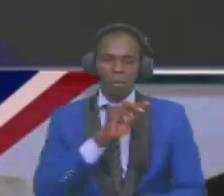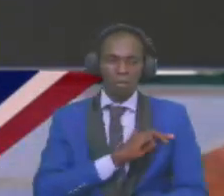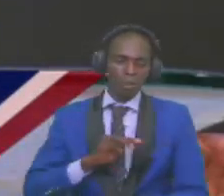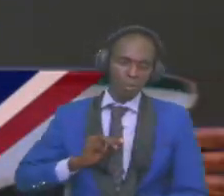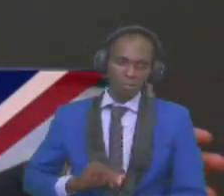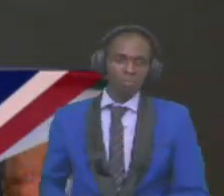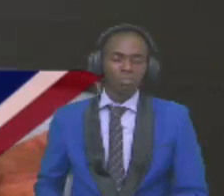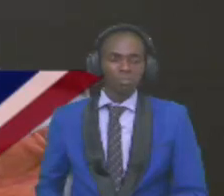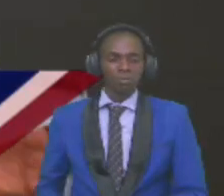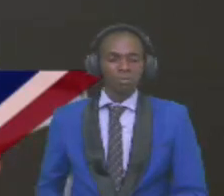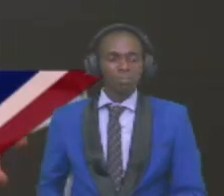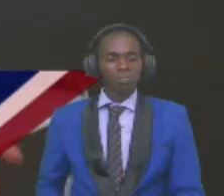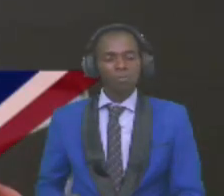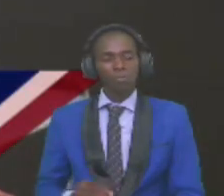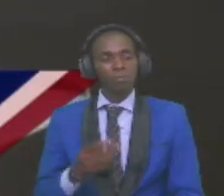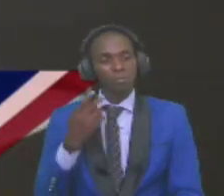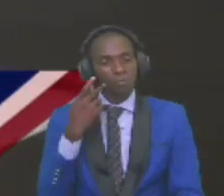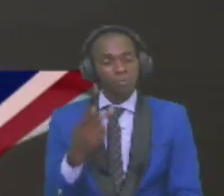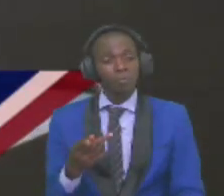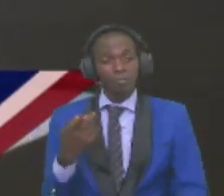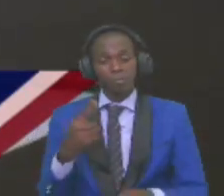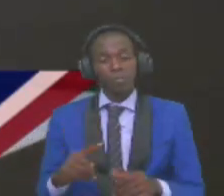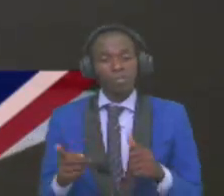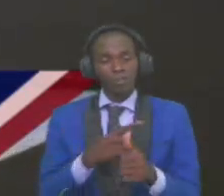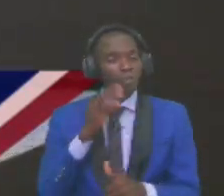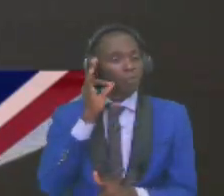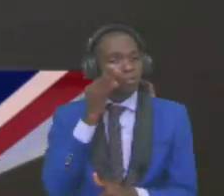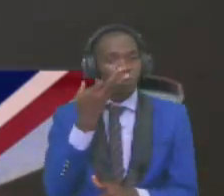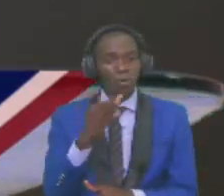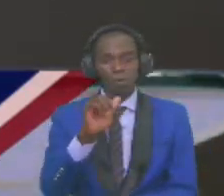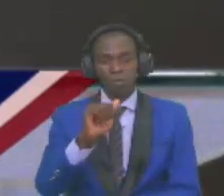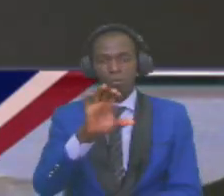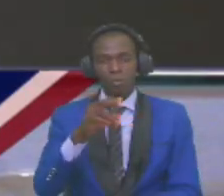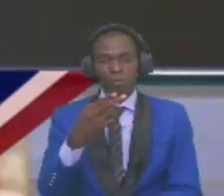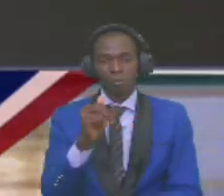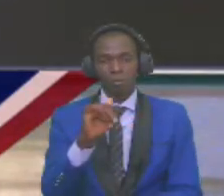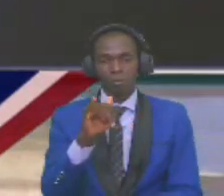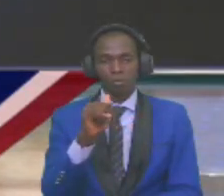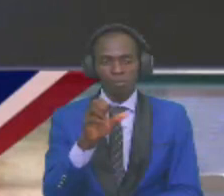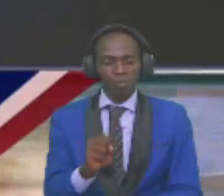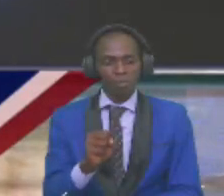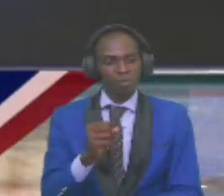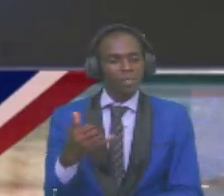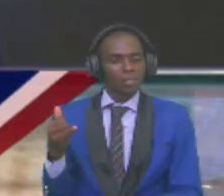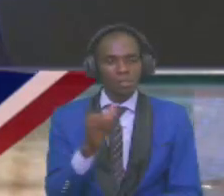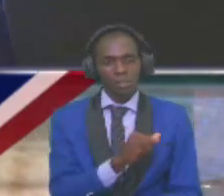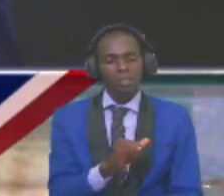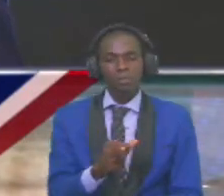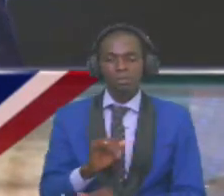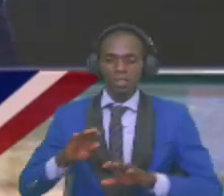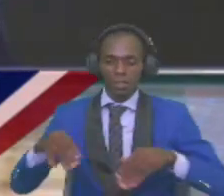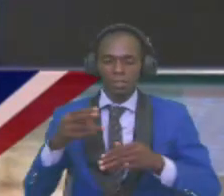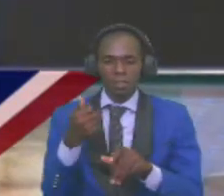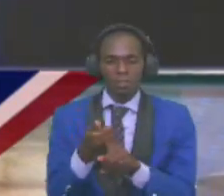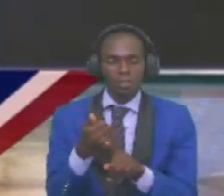les prémices de la caille alors et se sont dévoués pas spé avait un